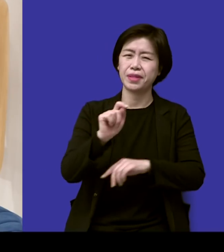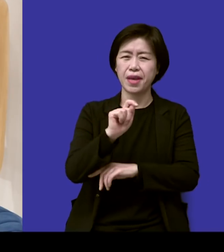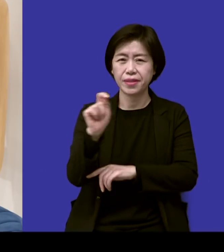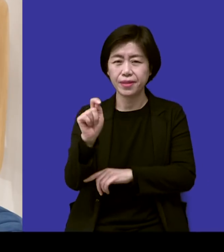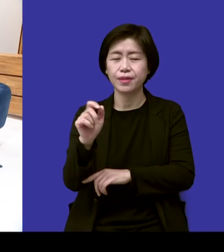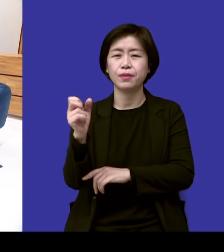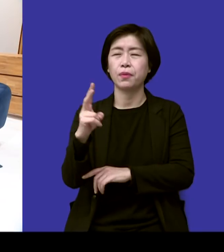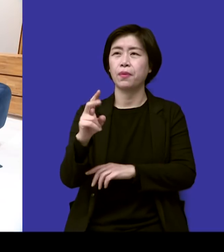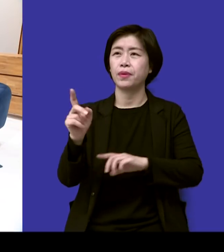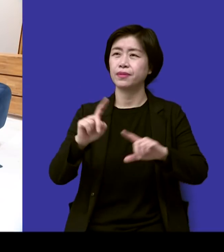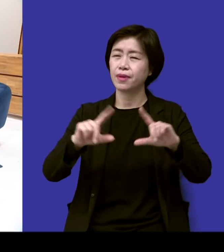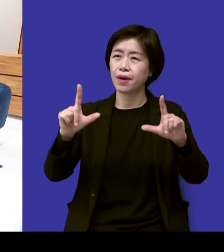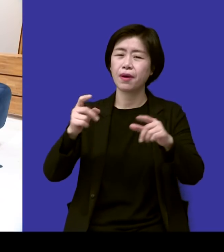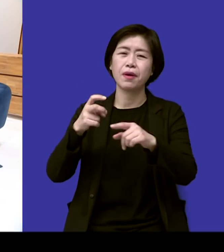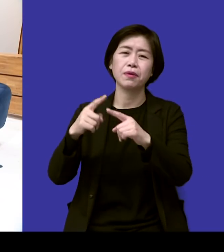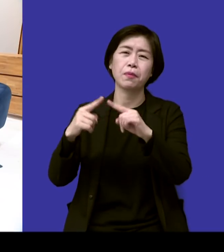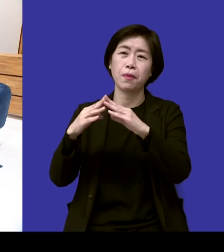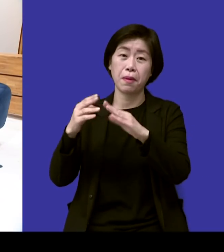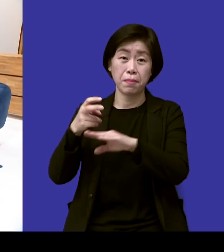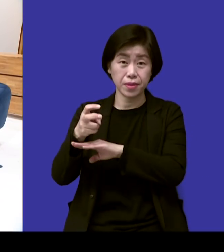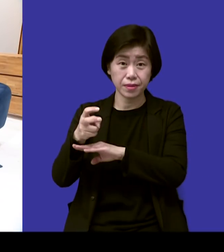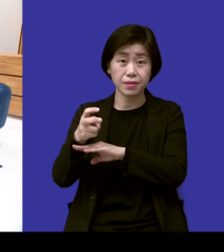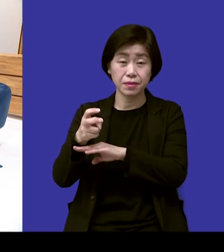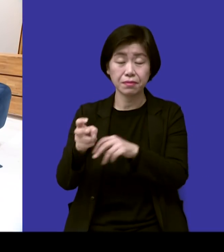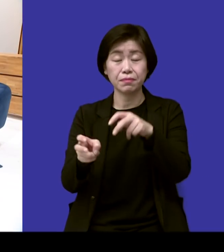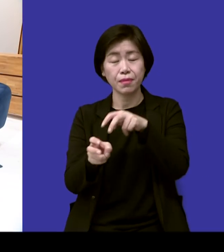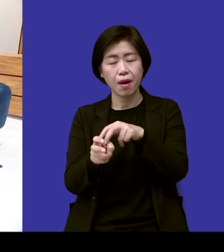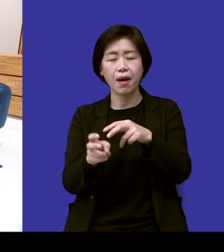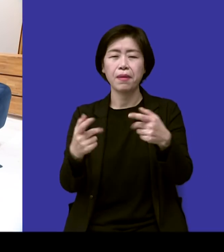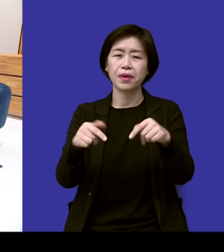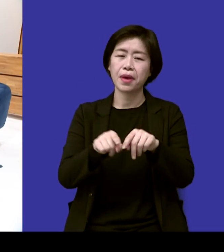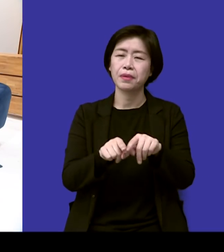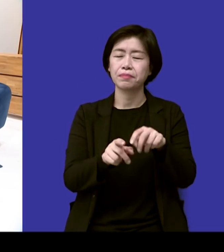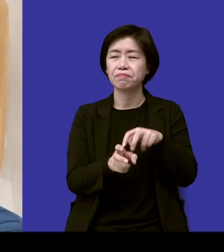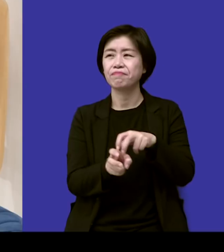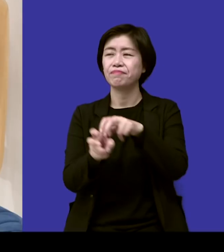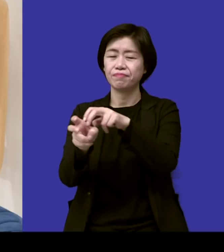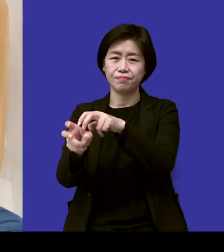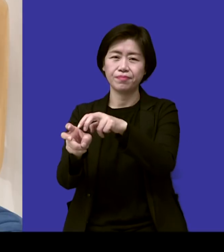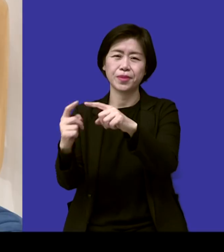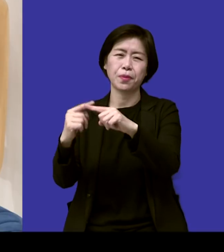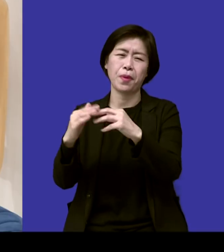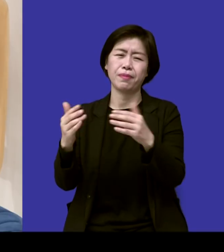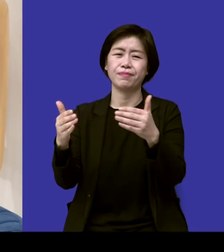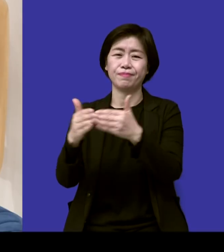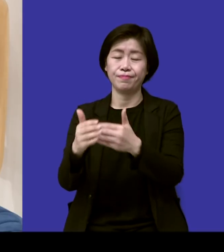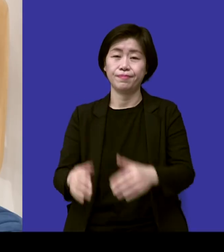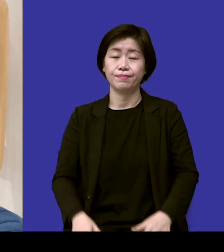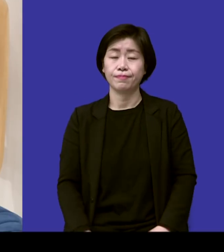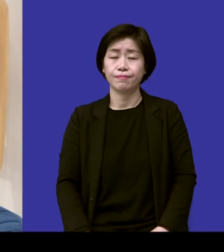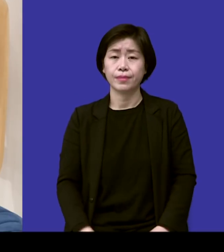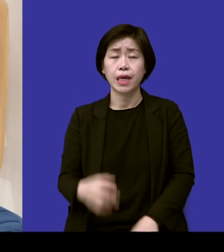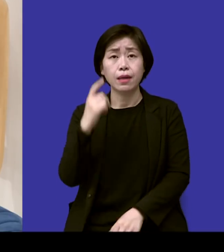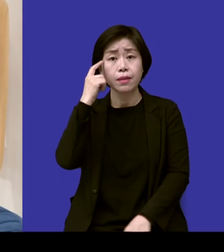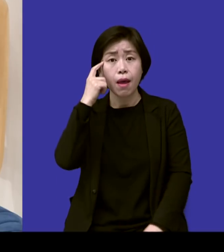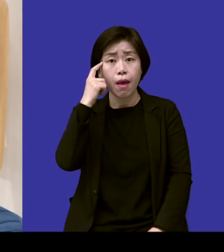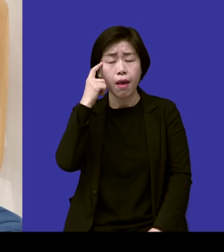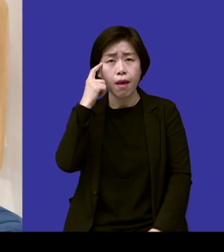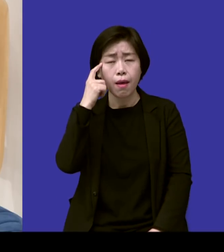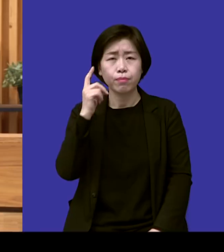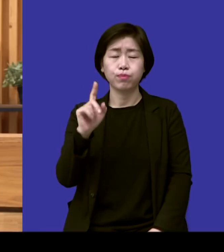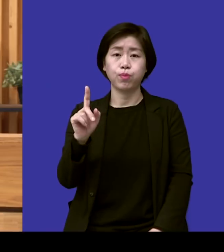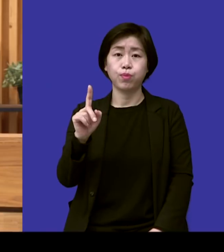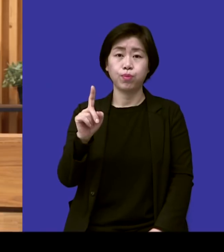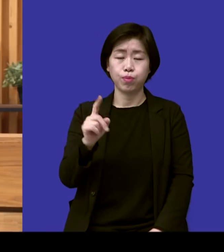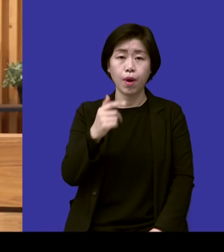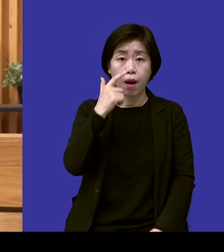교회에서 운영해 주시는 차도 타고 면도도 해드리고 예. 유일하게 아버지가 생각해보면 일요일 날 외출할 수 있는 시간이었던 것